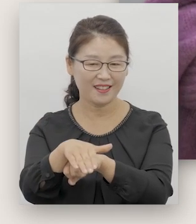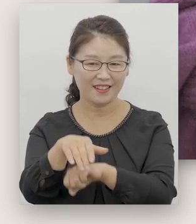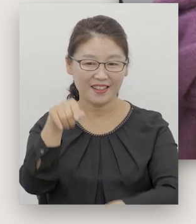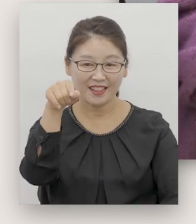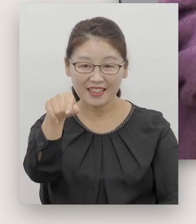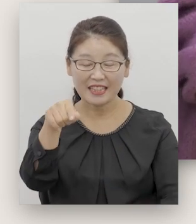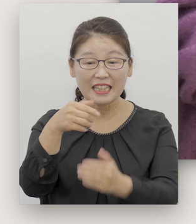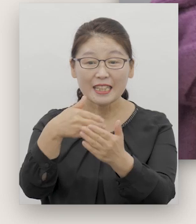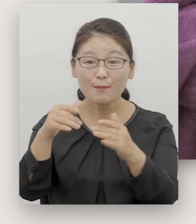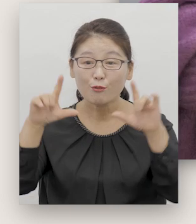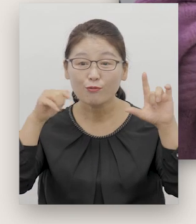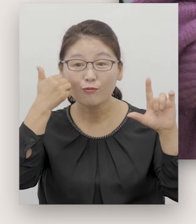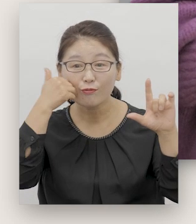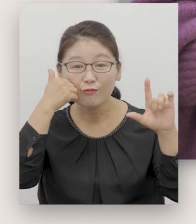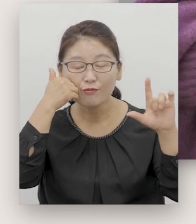친아버지입니다.